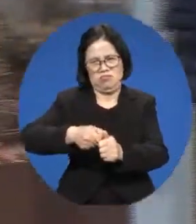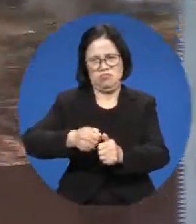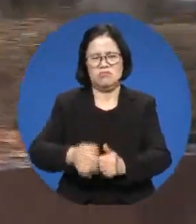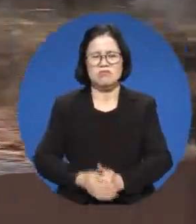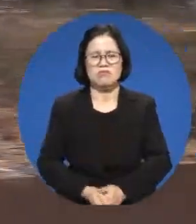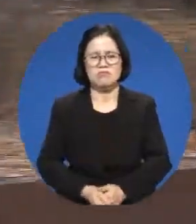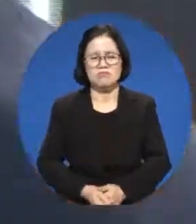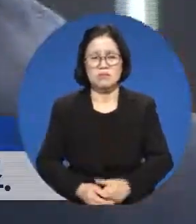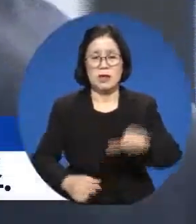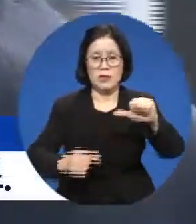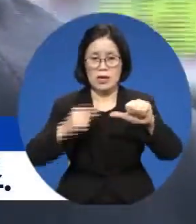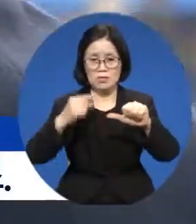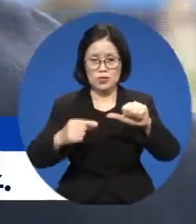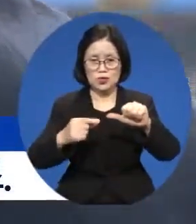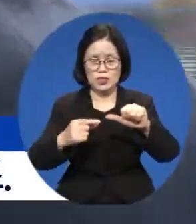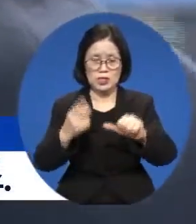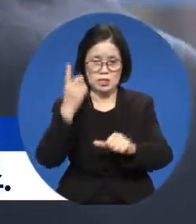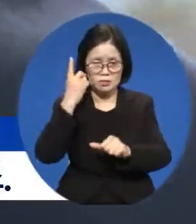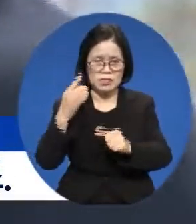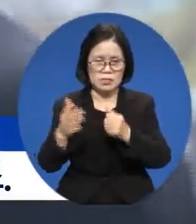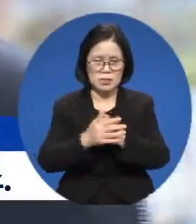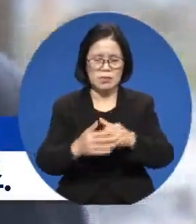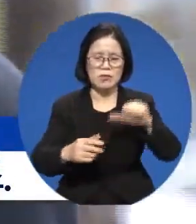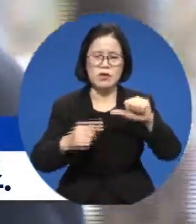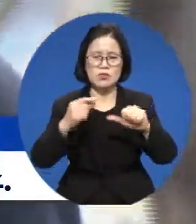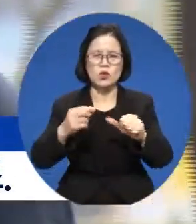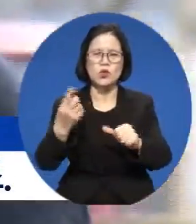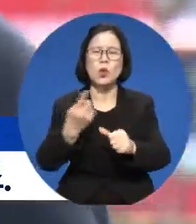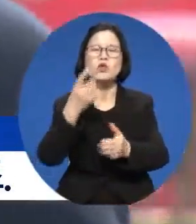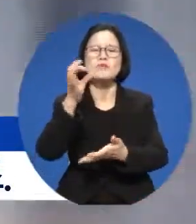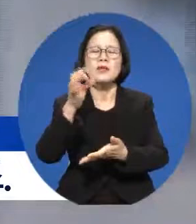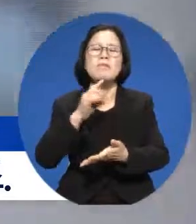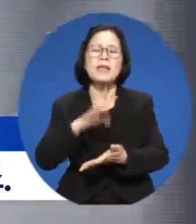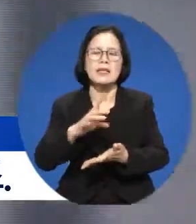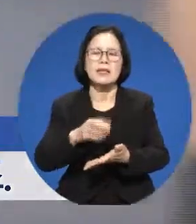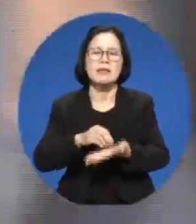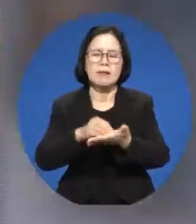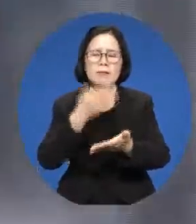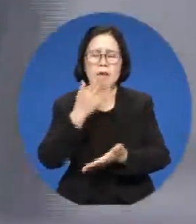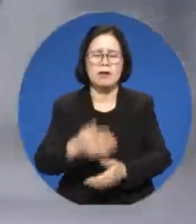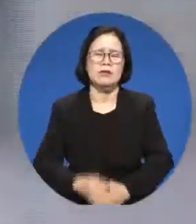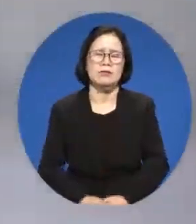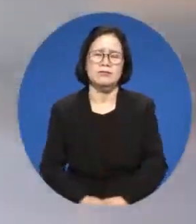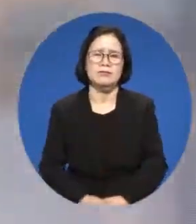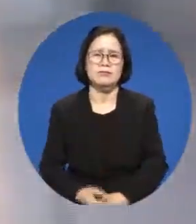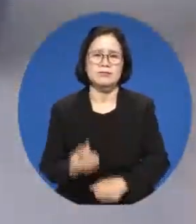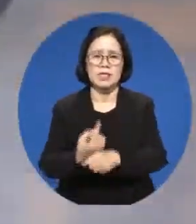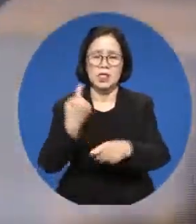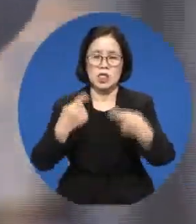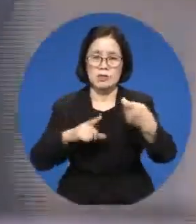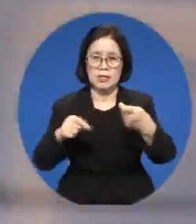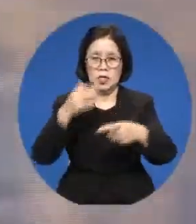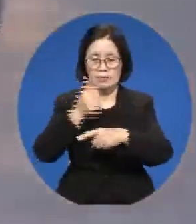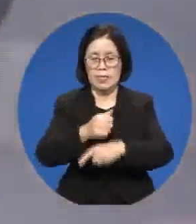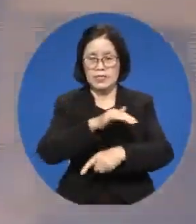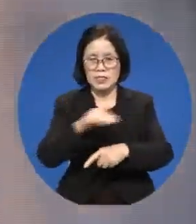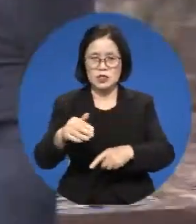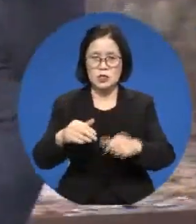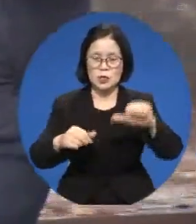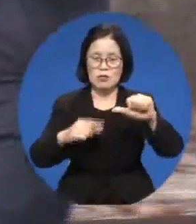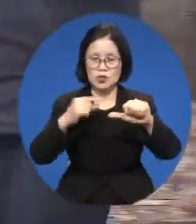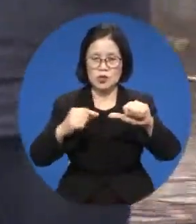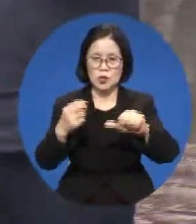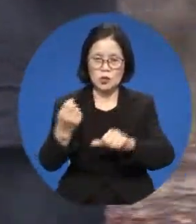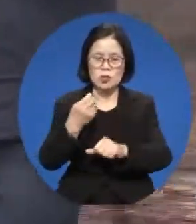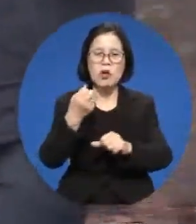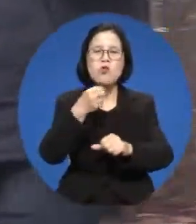여기가 5G 단말기니까 요금제가 5G 요금제밖에 가입이 안 되시는 거예요. 지난해 11월 말 기준 5G 요금제의